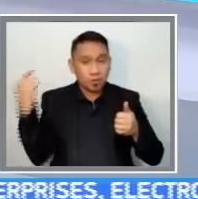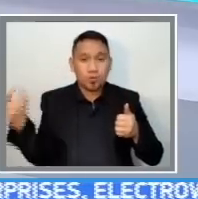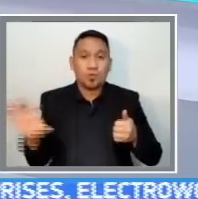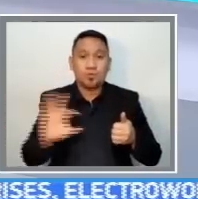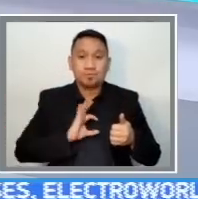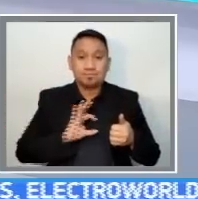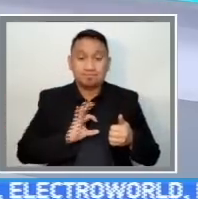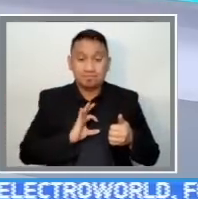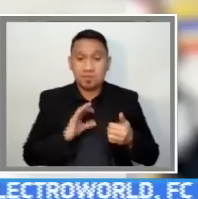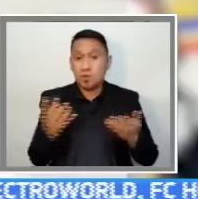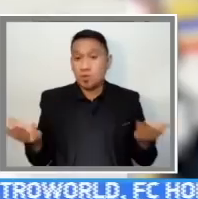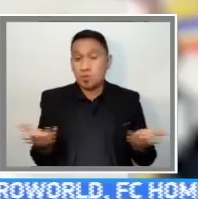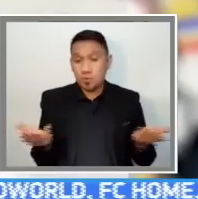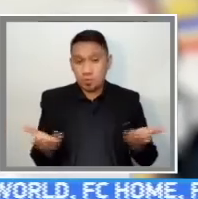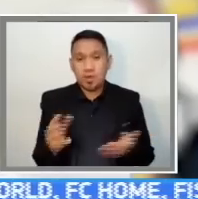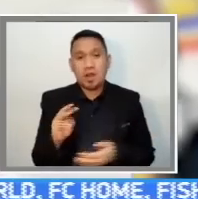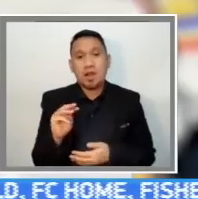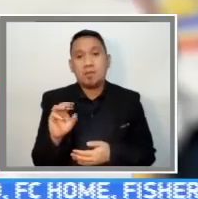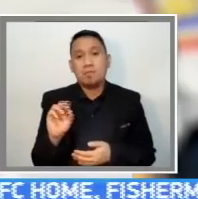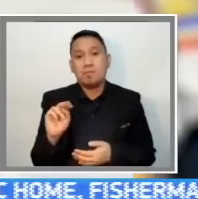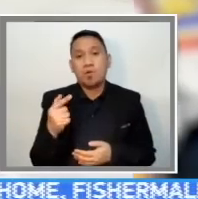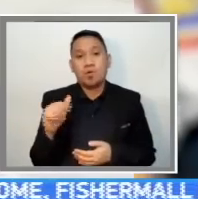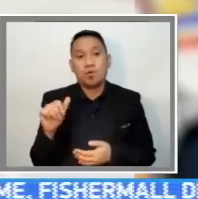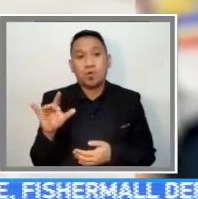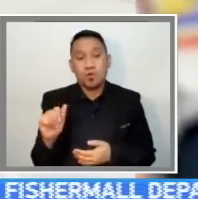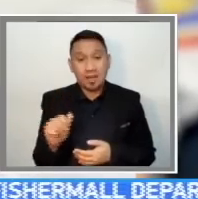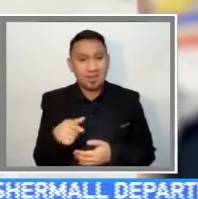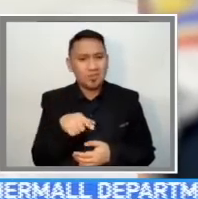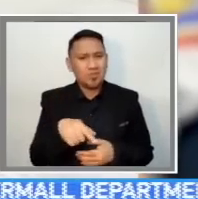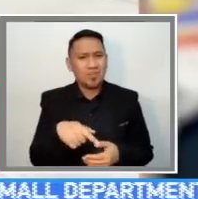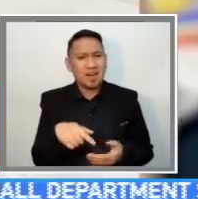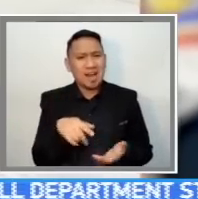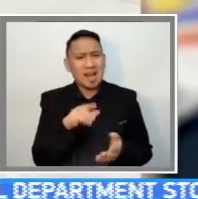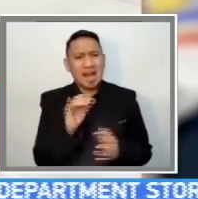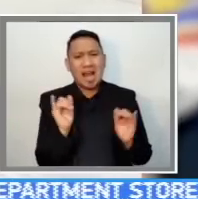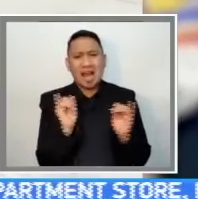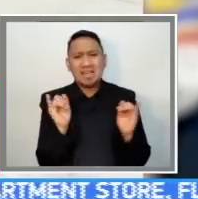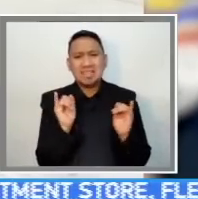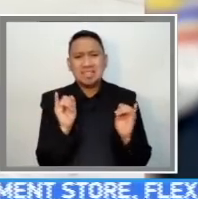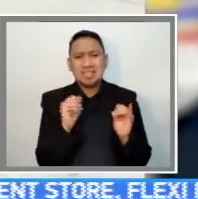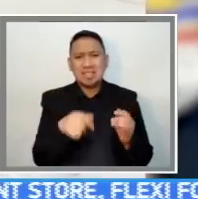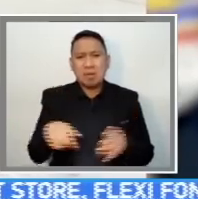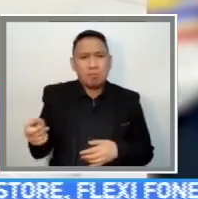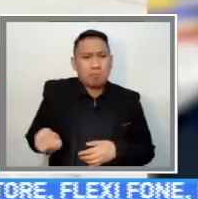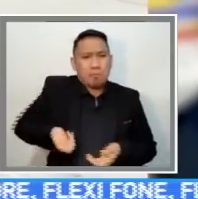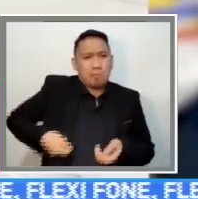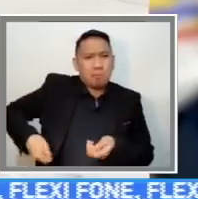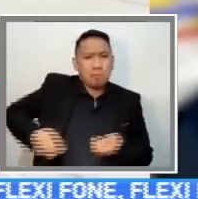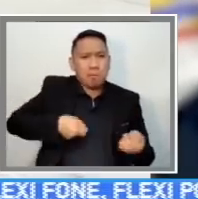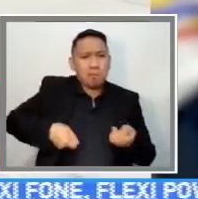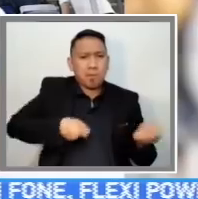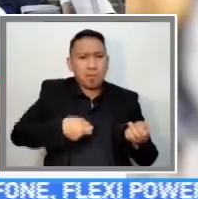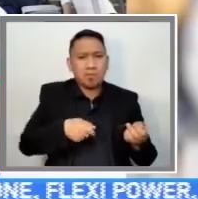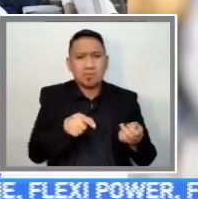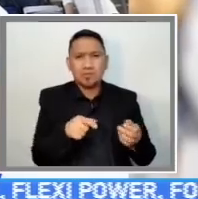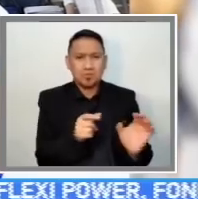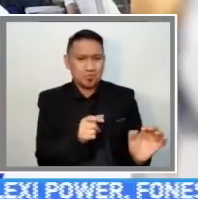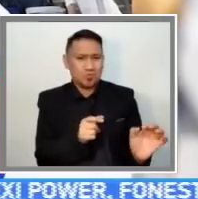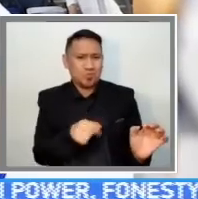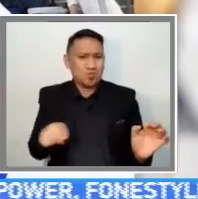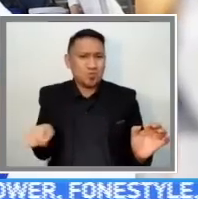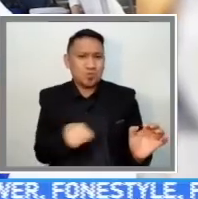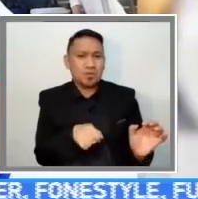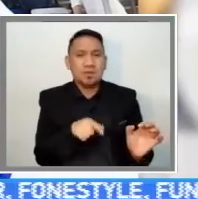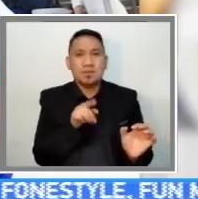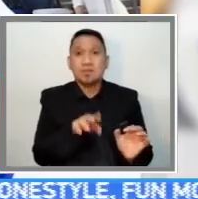Mongolia. Sila po ang nagkampiyon sa 2023 International Ice Hockey Federation World Championship. Bukod dyan, undefeated